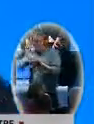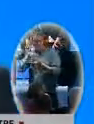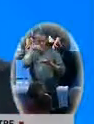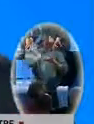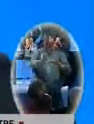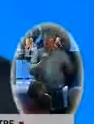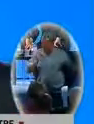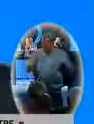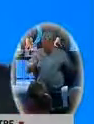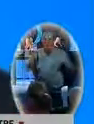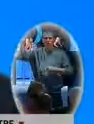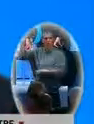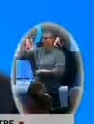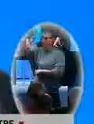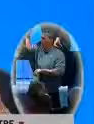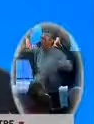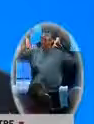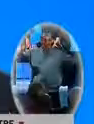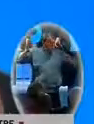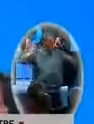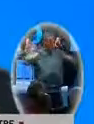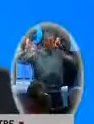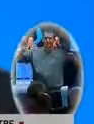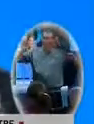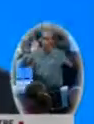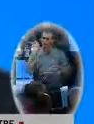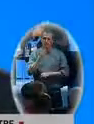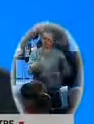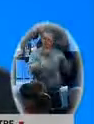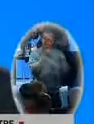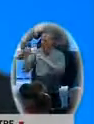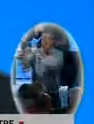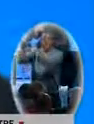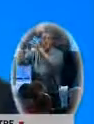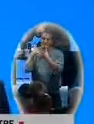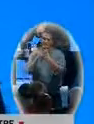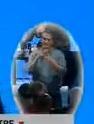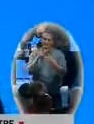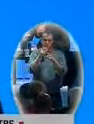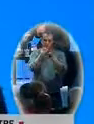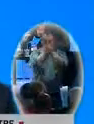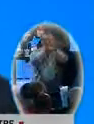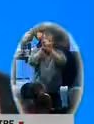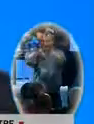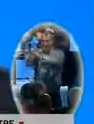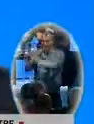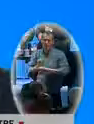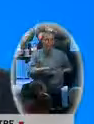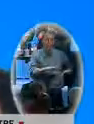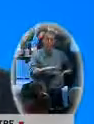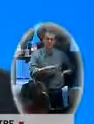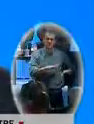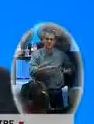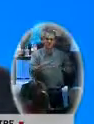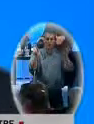chaque échelon, mon cher Charles Amédée, des compétences clairement définies et exclusives. Il ne faut pas laisser étouffer